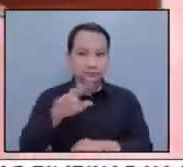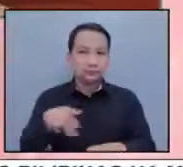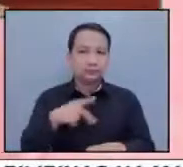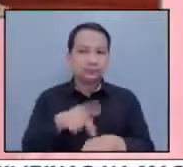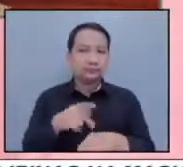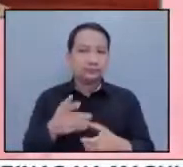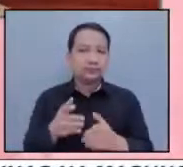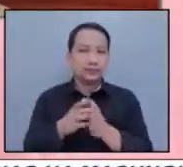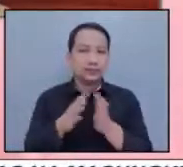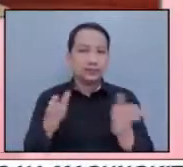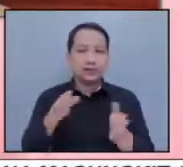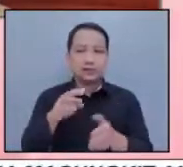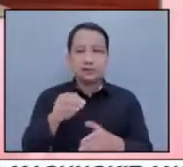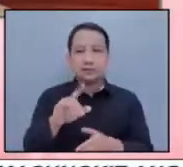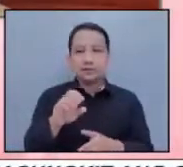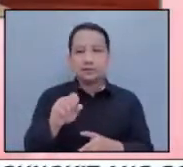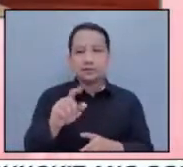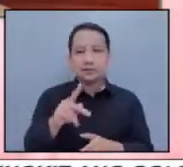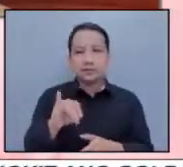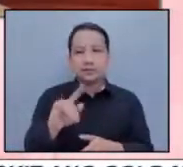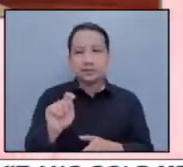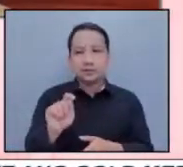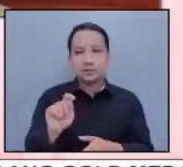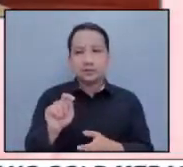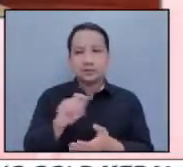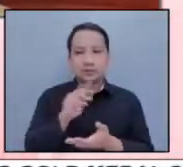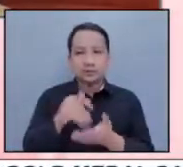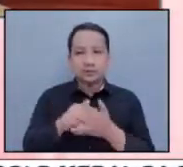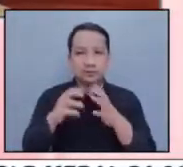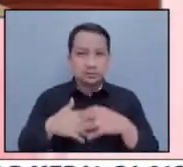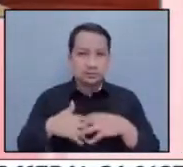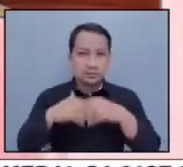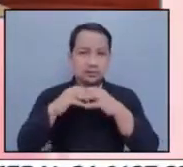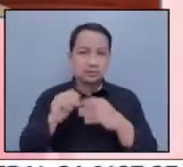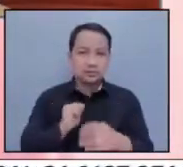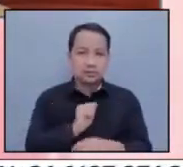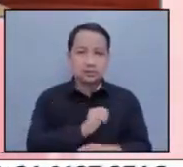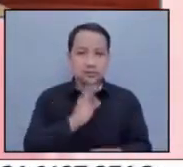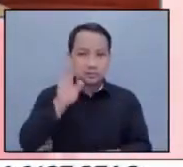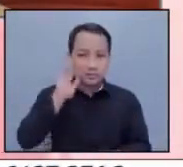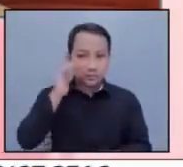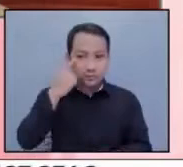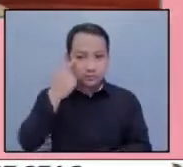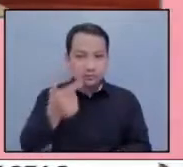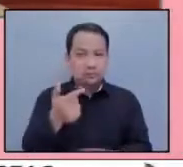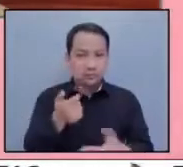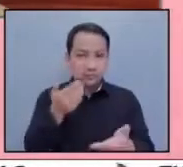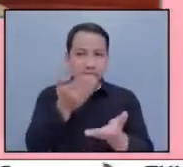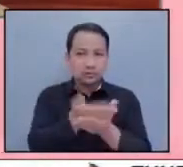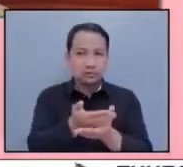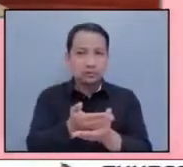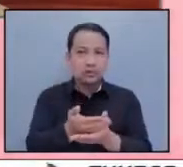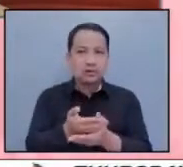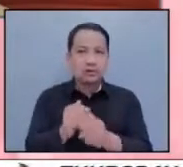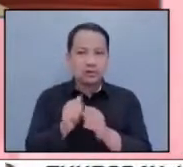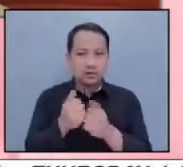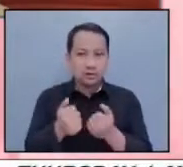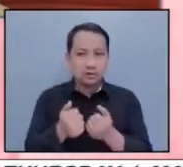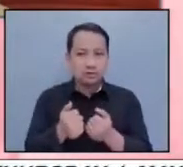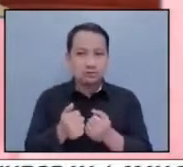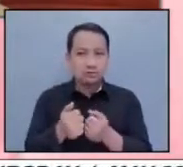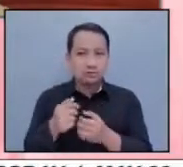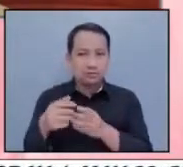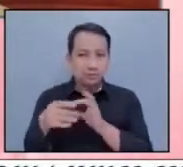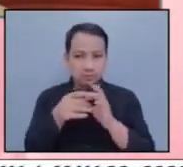Malasakit Center. Ito naman po yung tinatag ni Senator Bongo na pwede po tayong lumapit. Alamin ko po kung makikipag-ugnayan